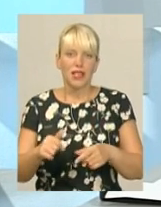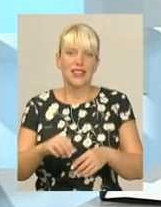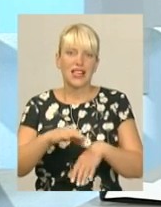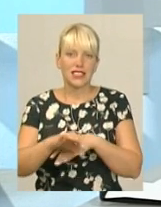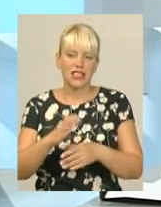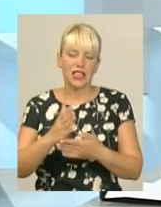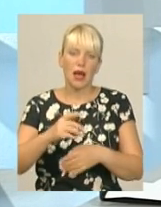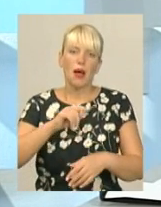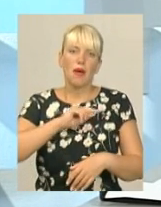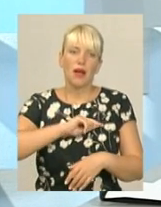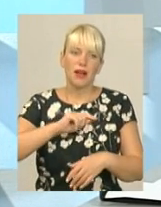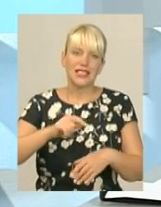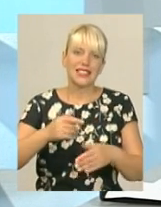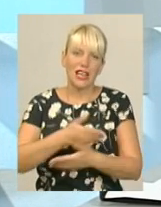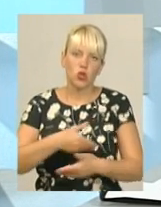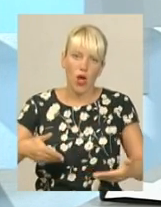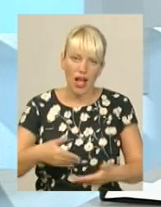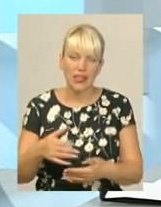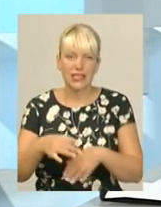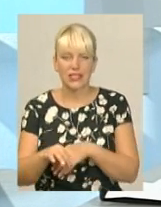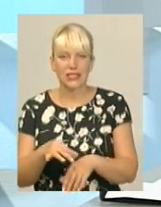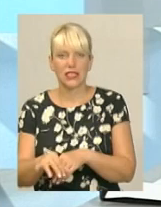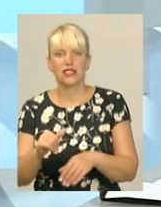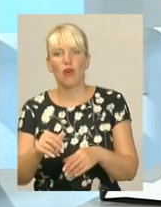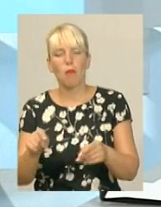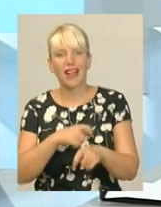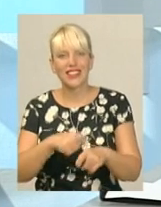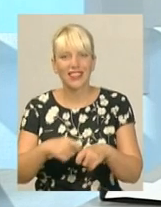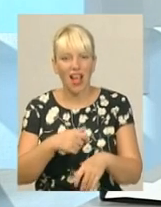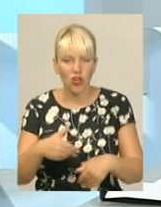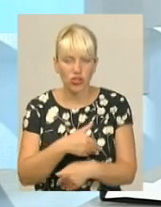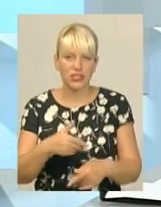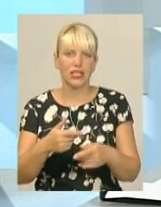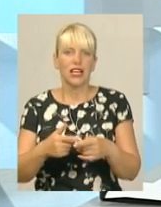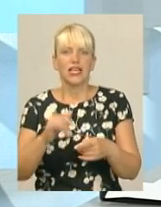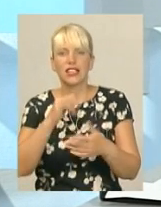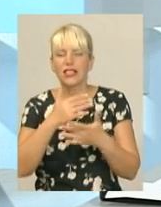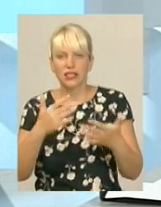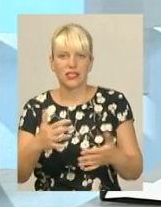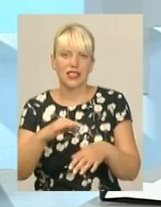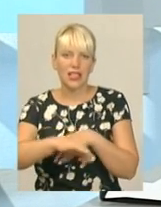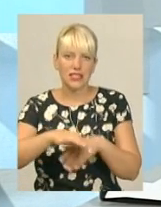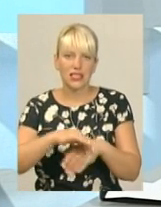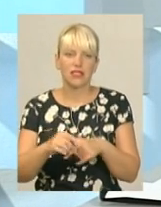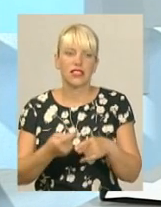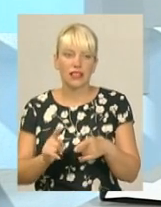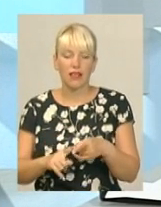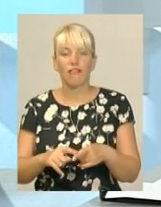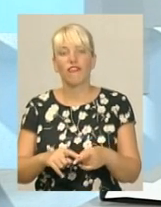і сексуальне насильство. Тобто ми маємо для себе чітко розуміти, що саме ось вказаний